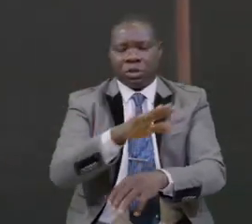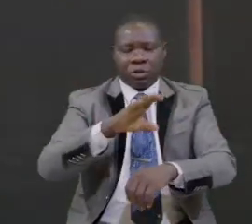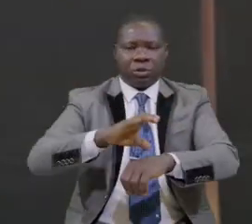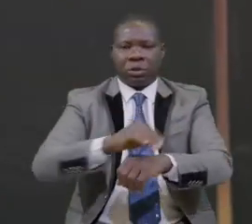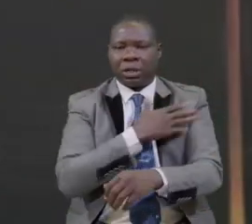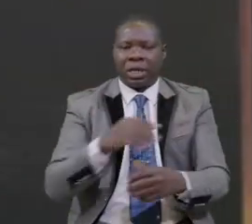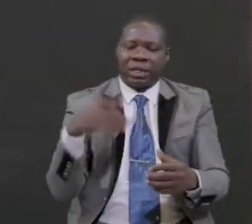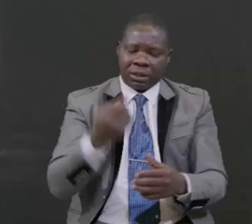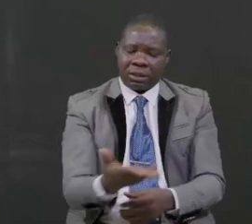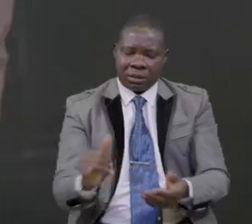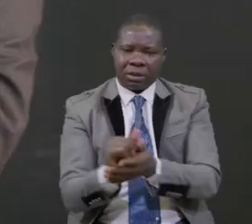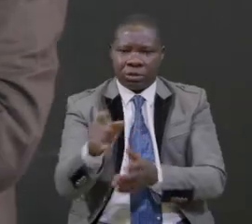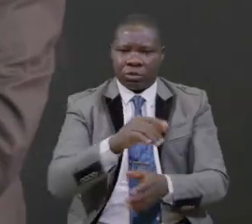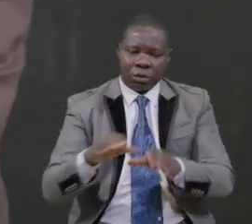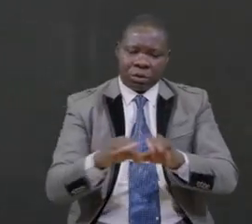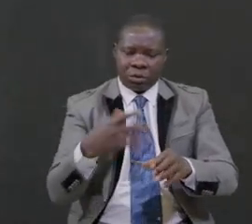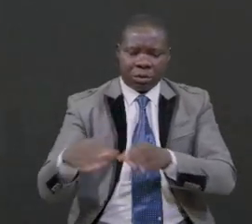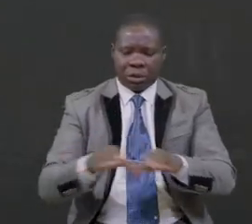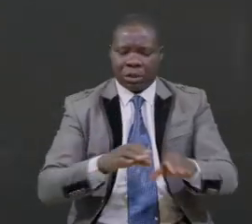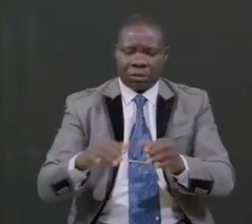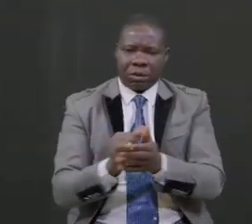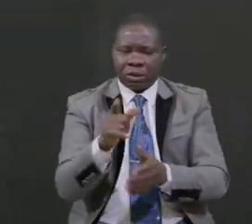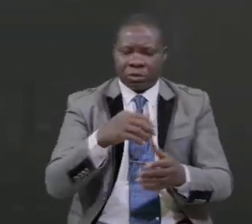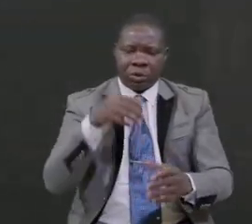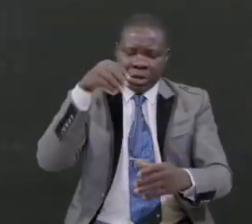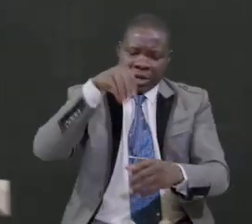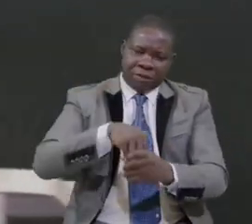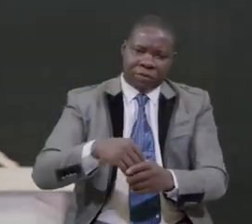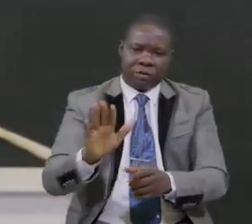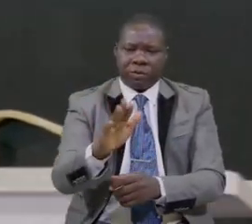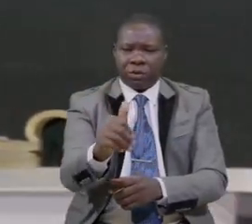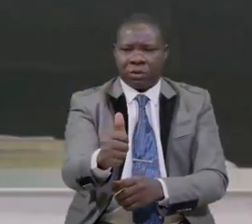que tu fais, les activités dans lesquelles tu t'impliques.